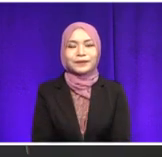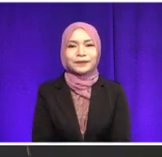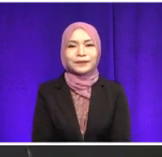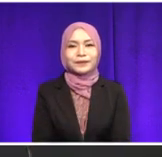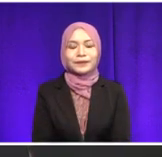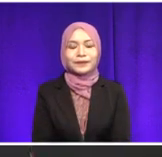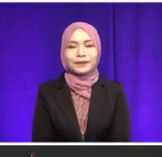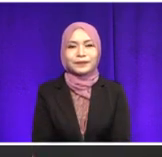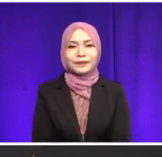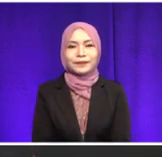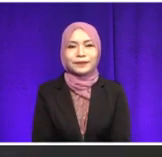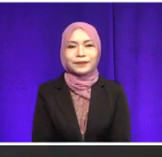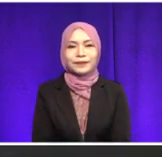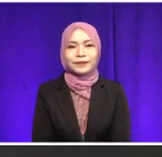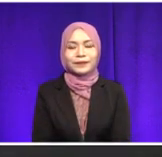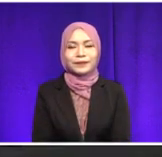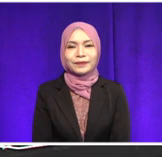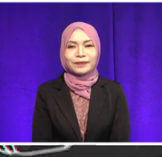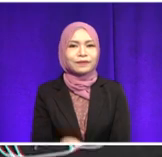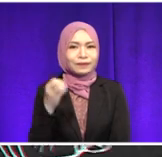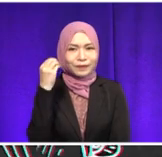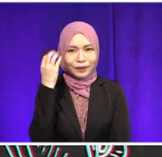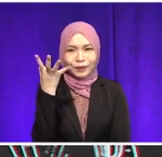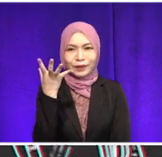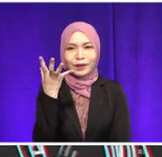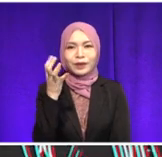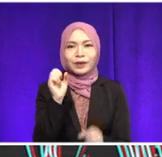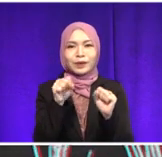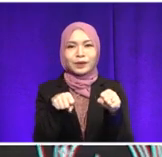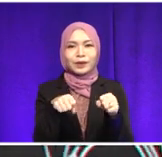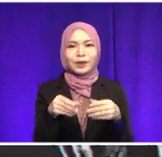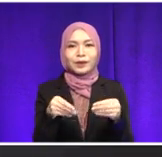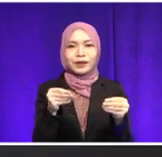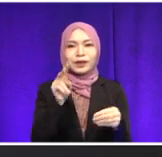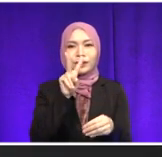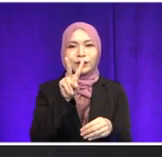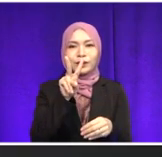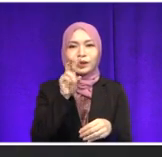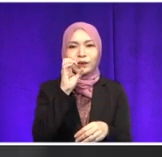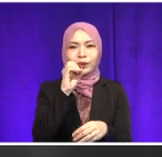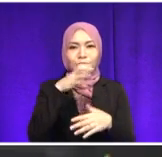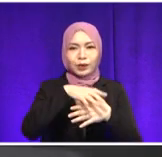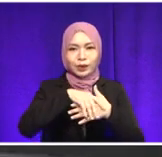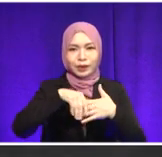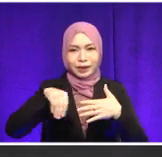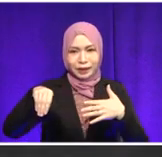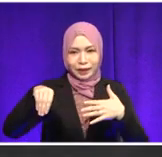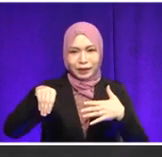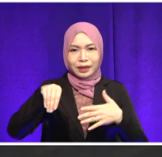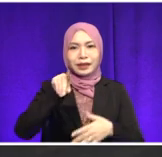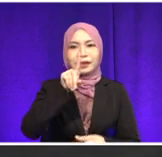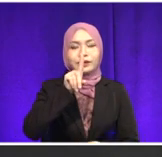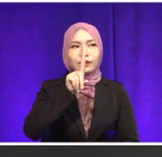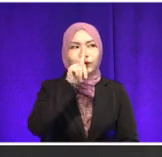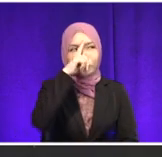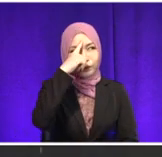lebih kurang 20 Ringgit untuk satu botol Oke boleh jadi 20 kali 300